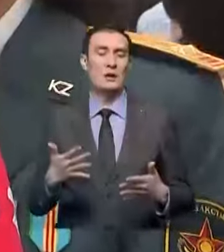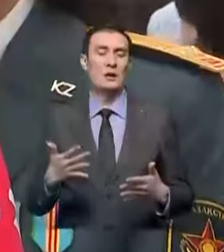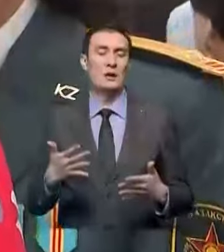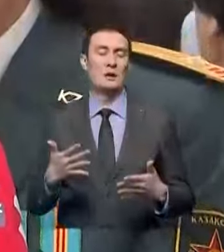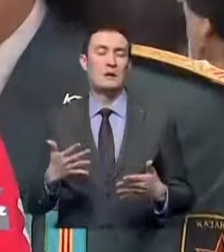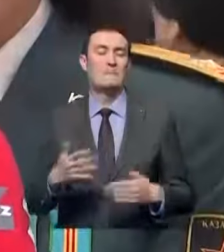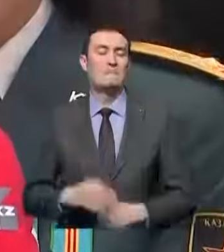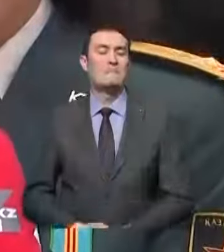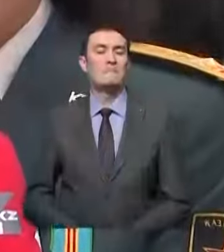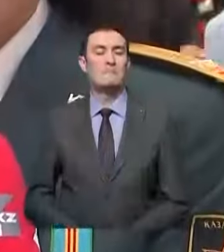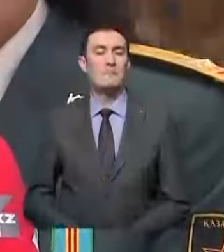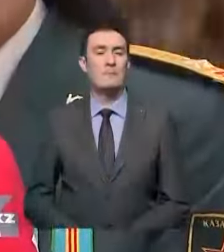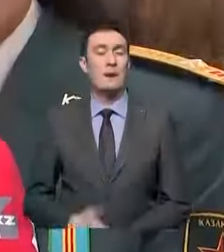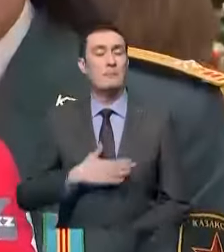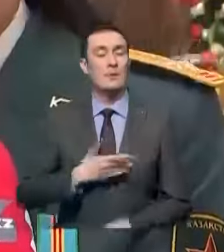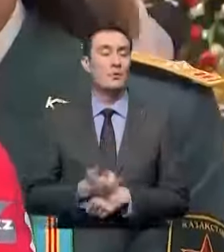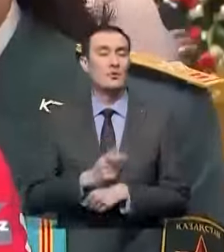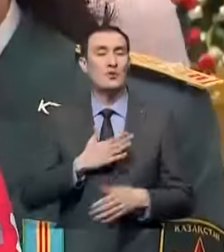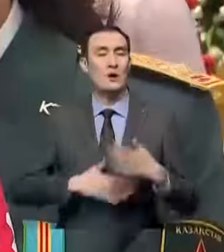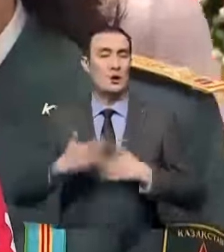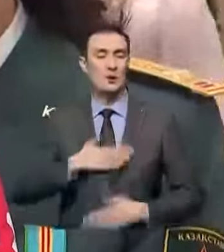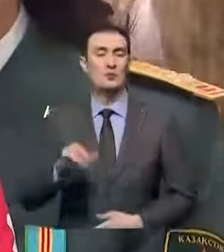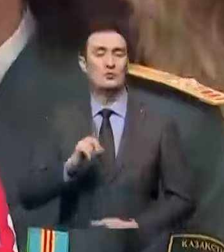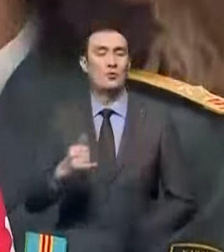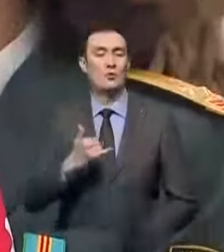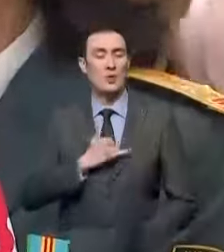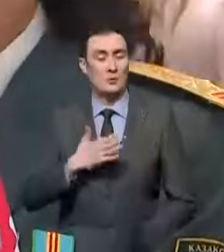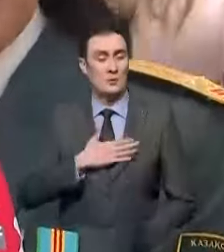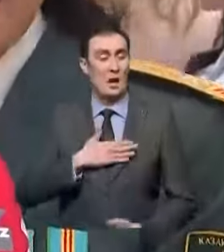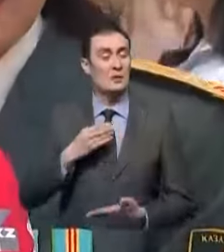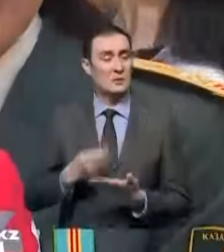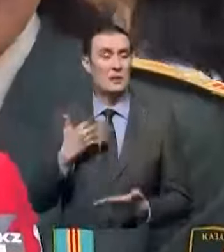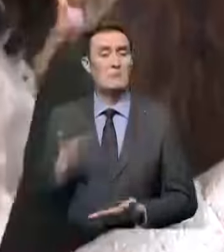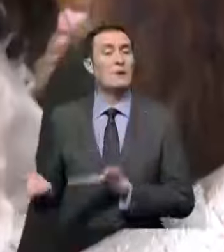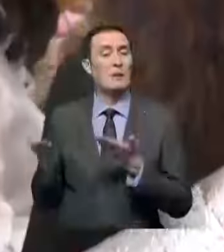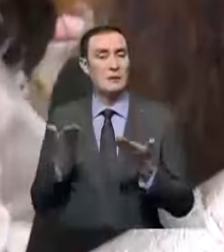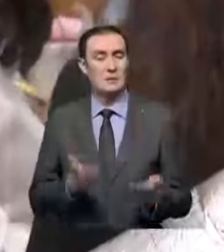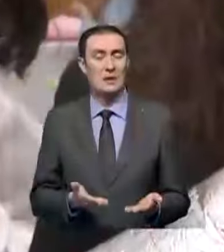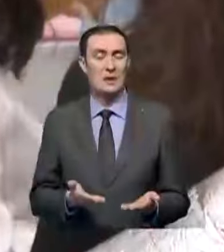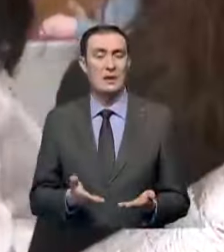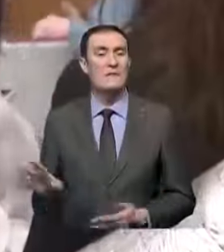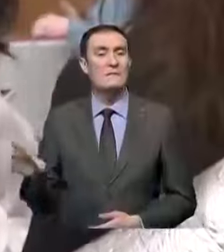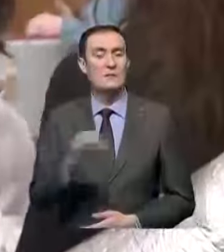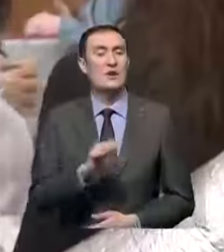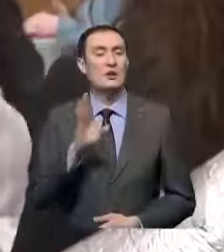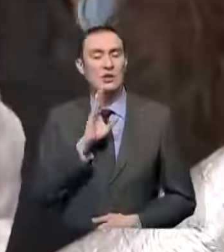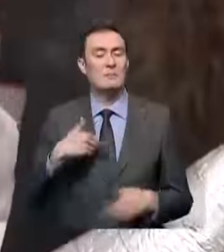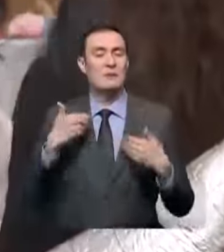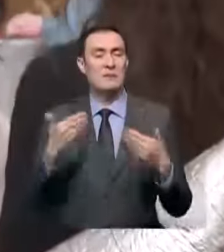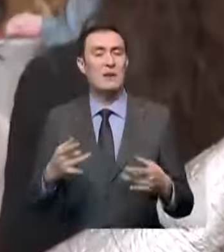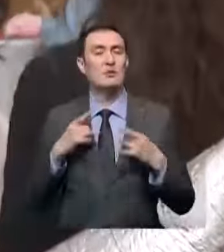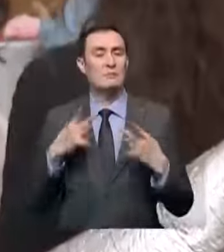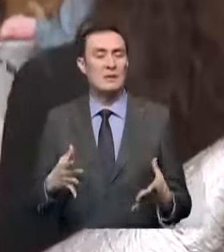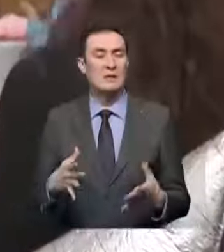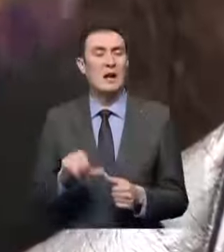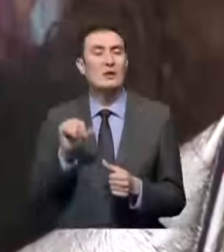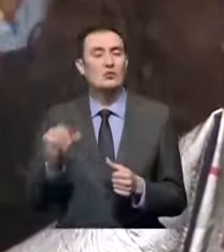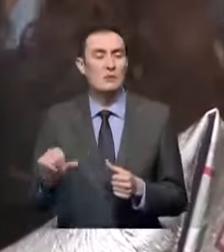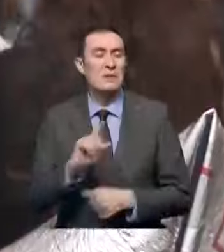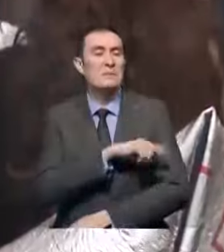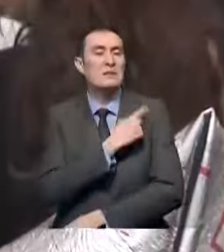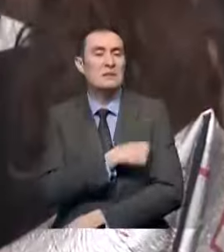очередь мы рады, что нас оценили, пригласили. Всех женщин поздравляю с праздником, особенно